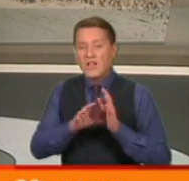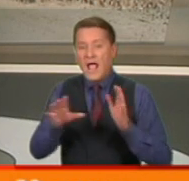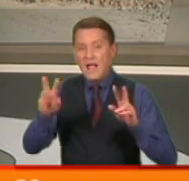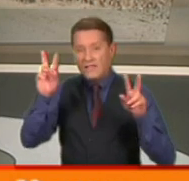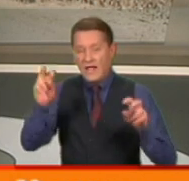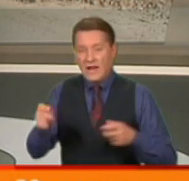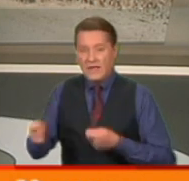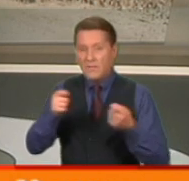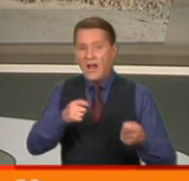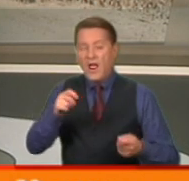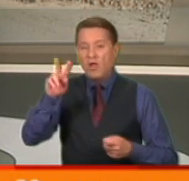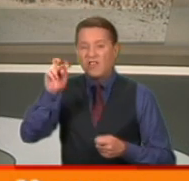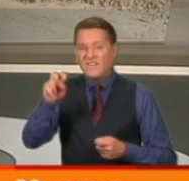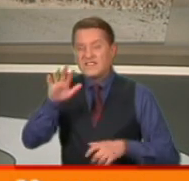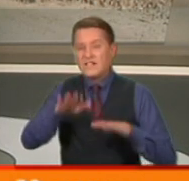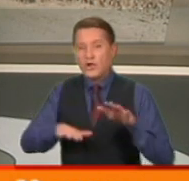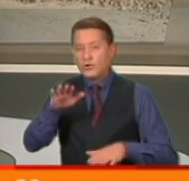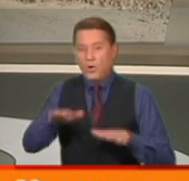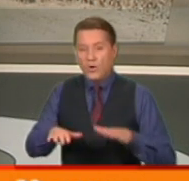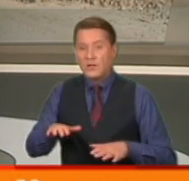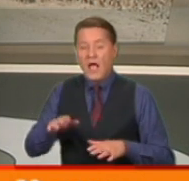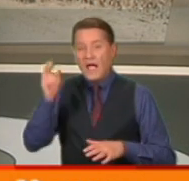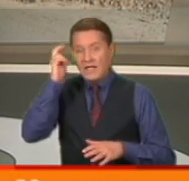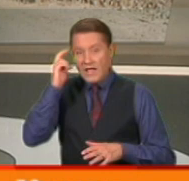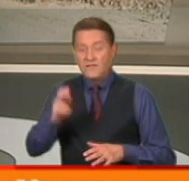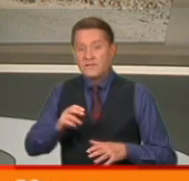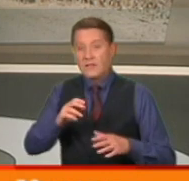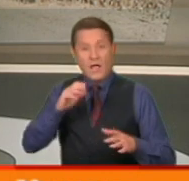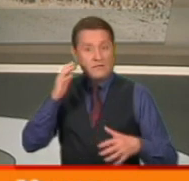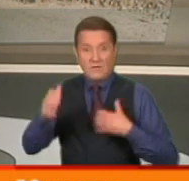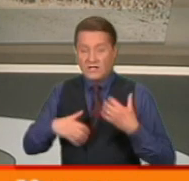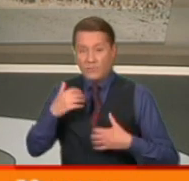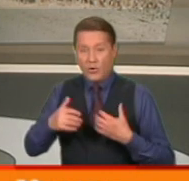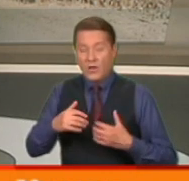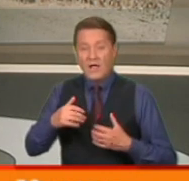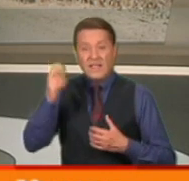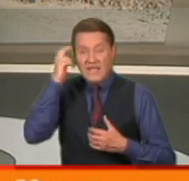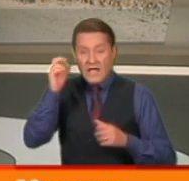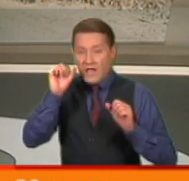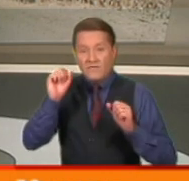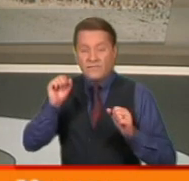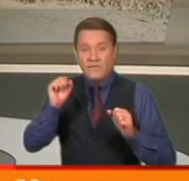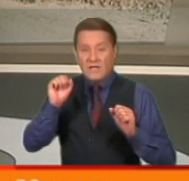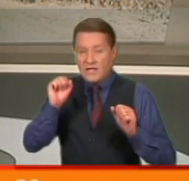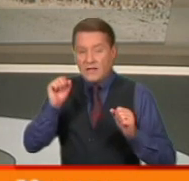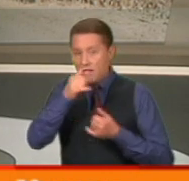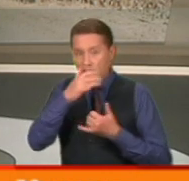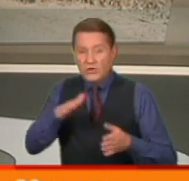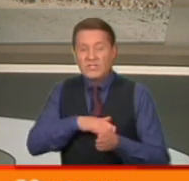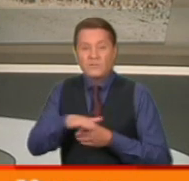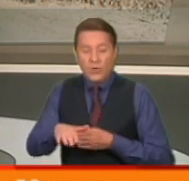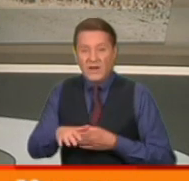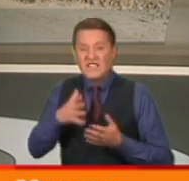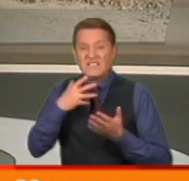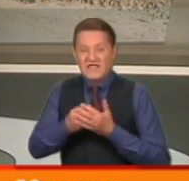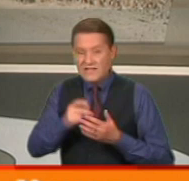доправляють 2 сотні тонн, а столичні екологи почали бити на сполох, бо столиця не може впоратись зі своїм. Нелегальних сервалищ в Києві більше, а